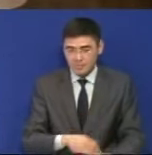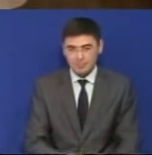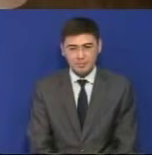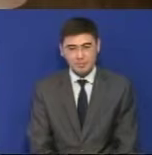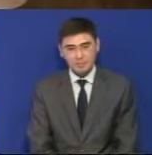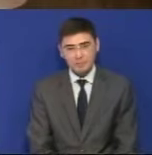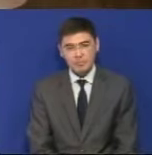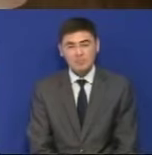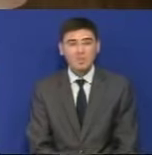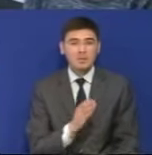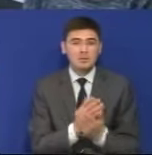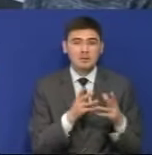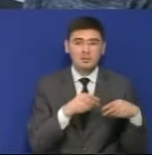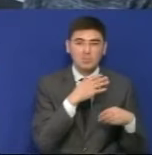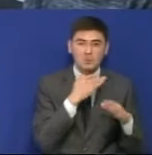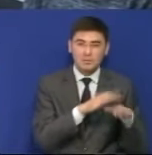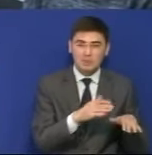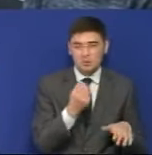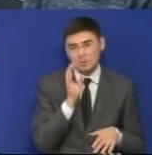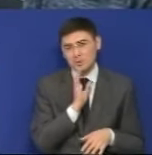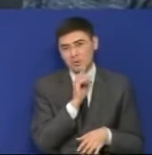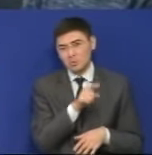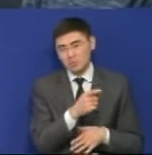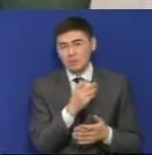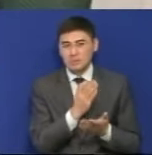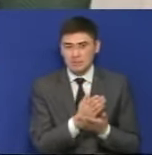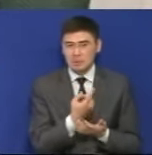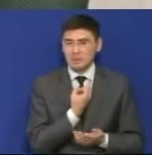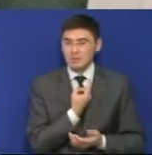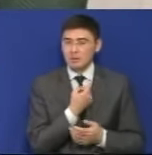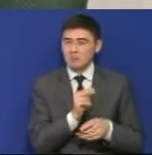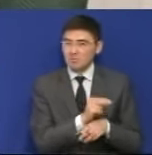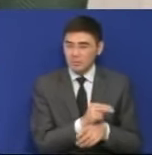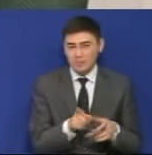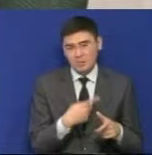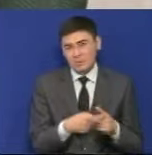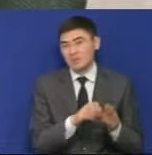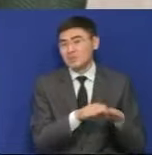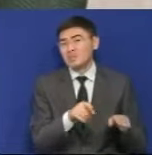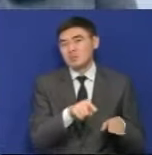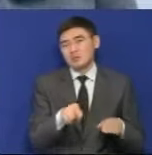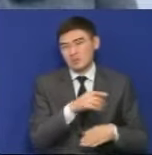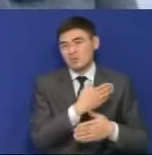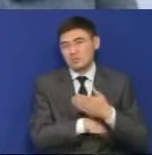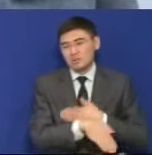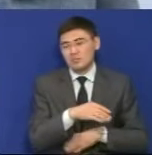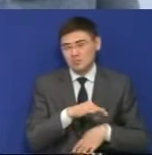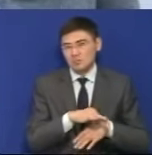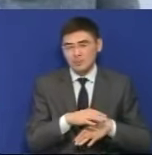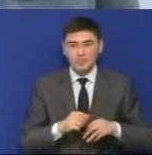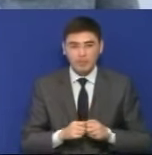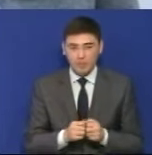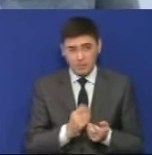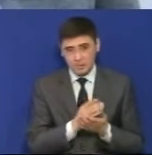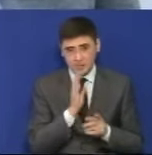были приглашены как многодетные матери, так и те женщины, которые воспитывают детей самостоятельно, либо детей с особенностями в развитии. К сожалению, среди